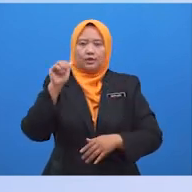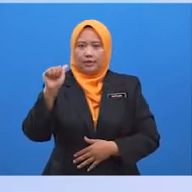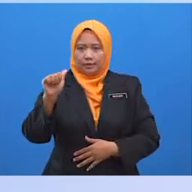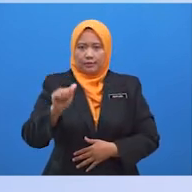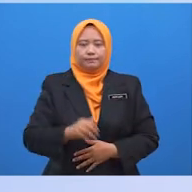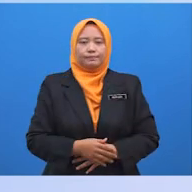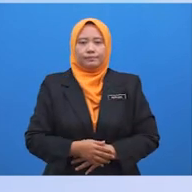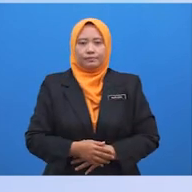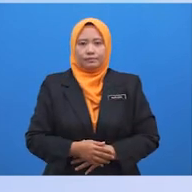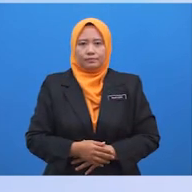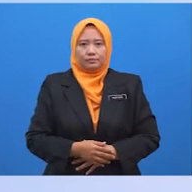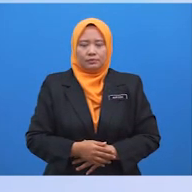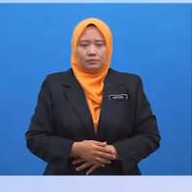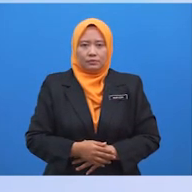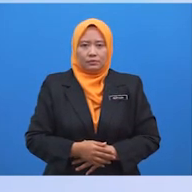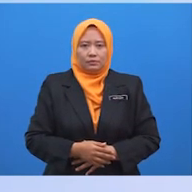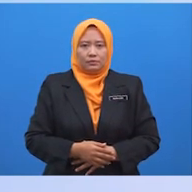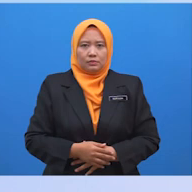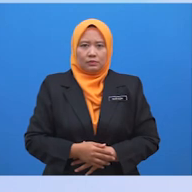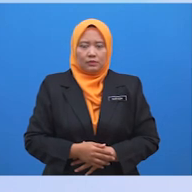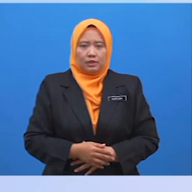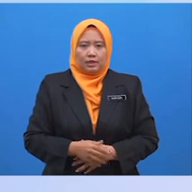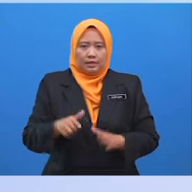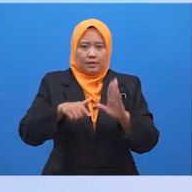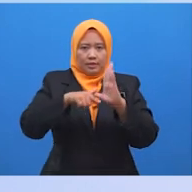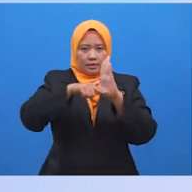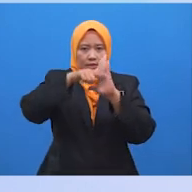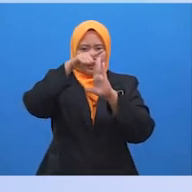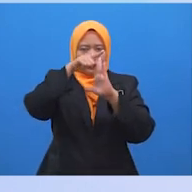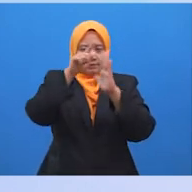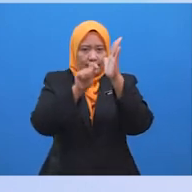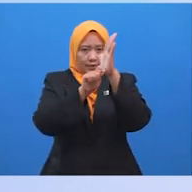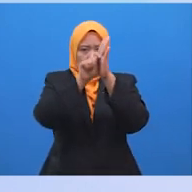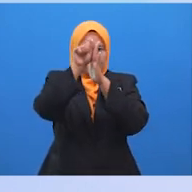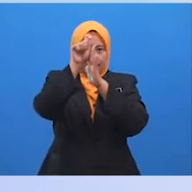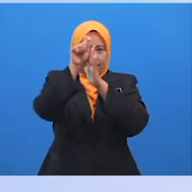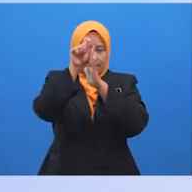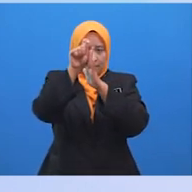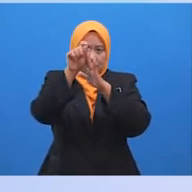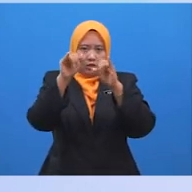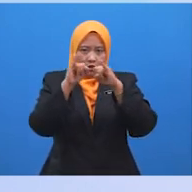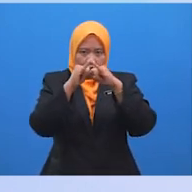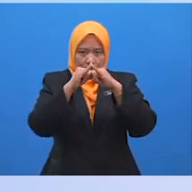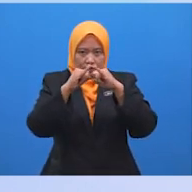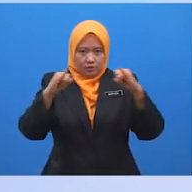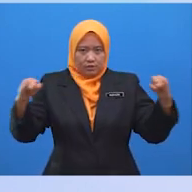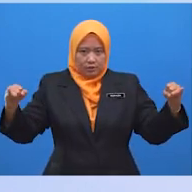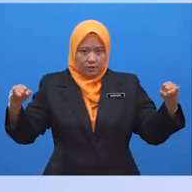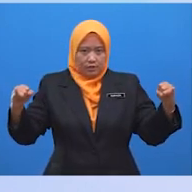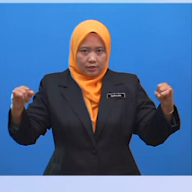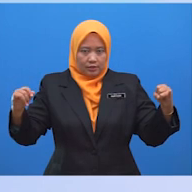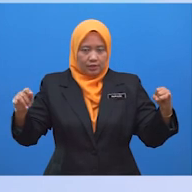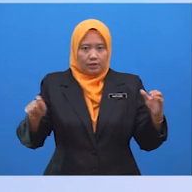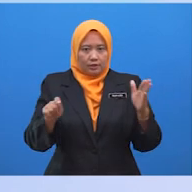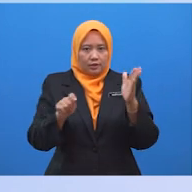Kesimpulan yang kita perolehi ialah lebih tinggi jarak menegak bumbung rumah atau